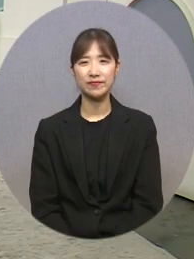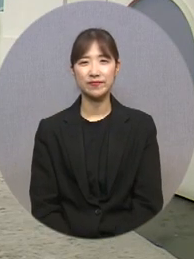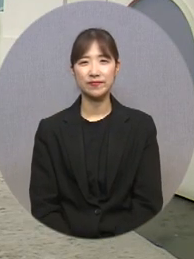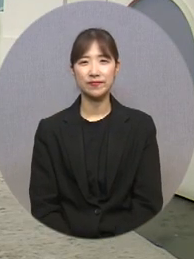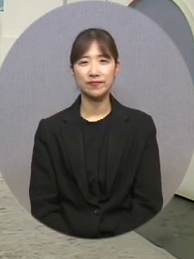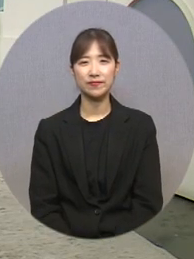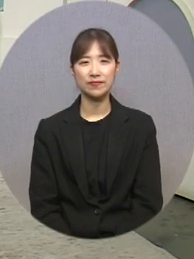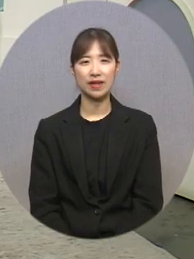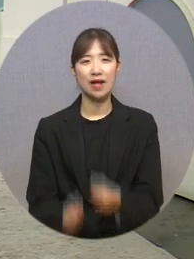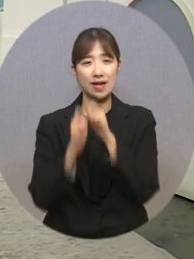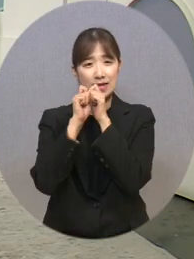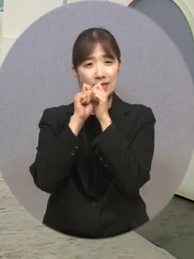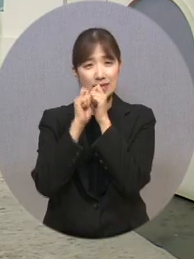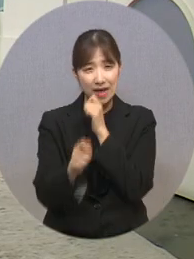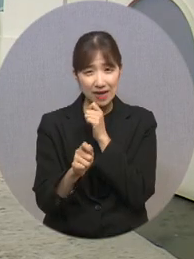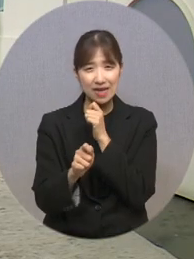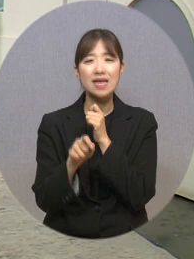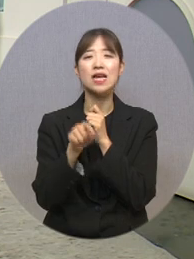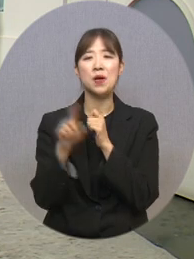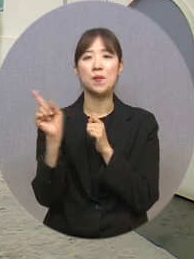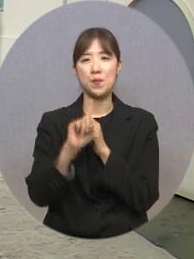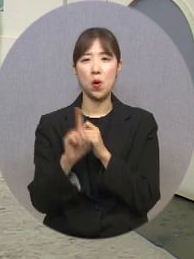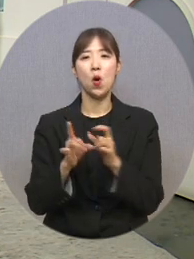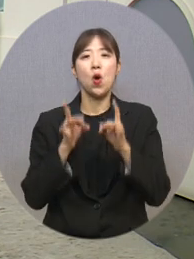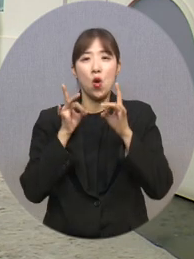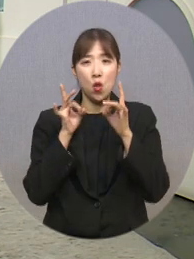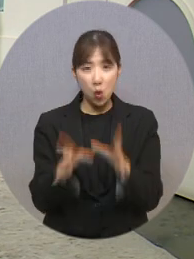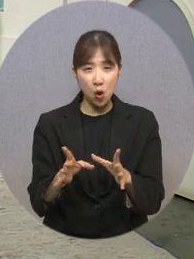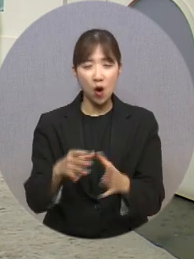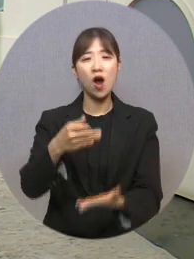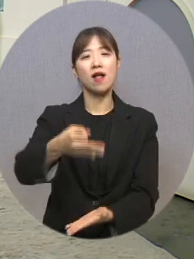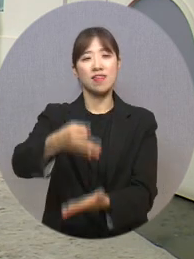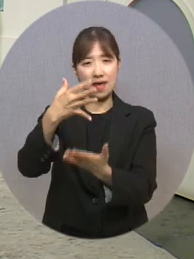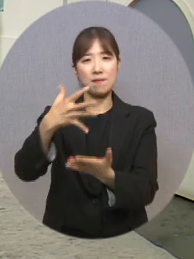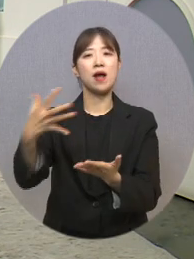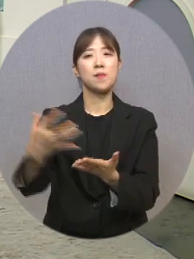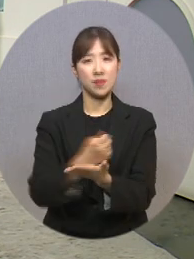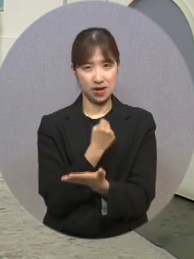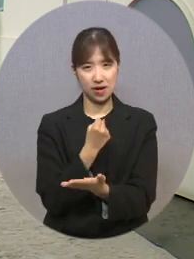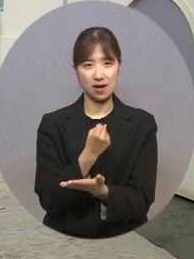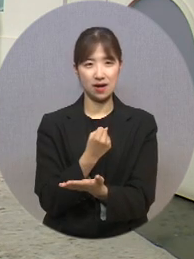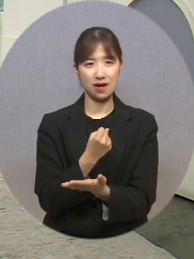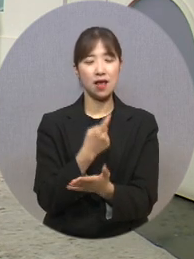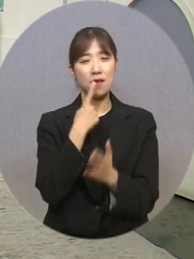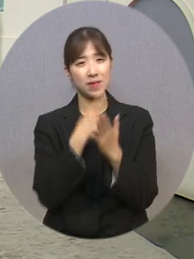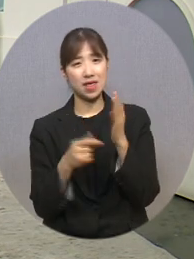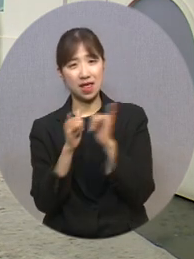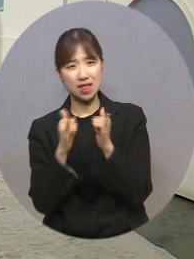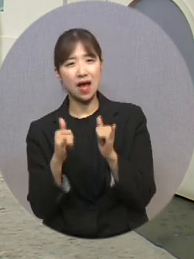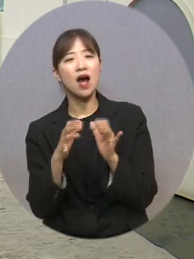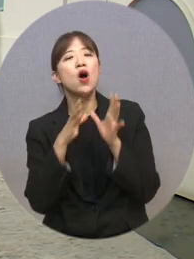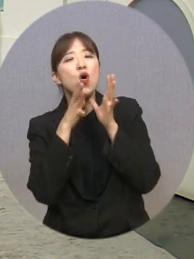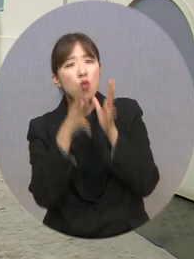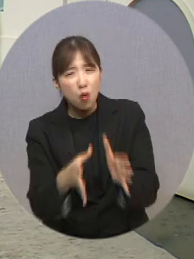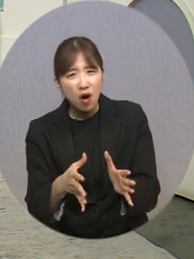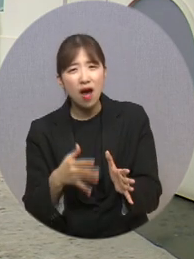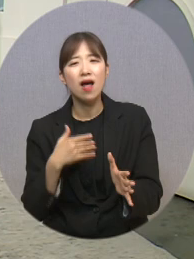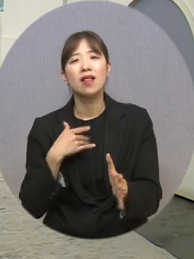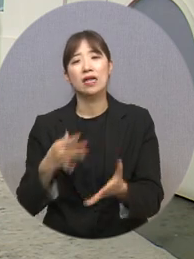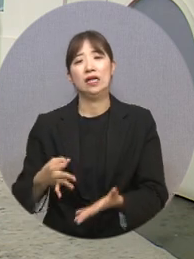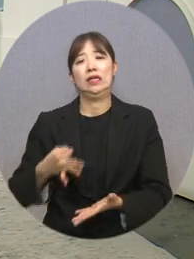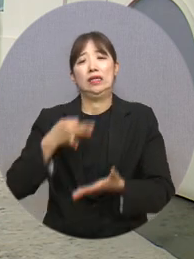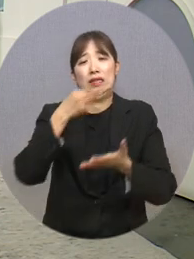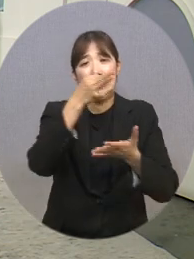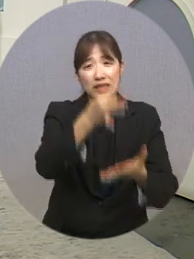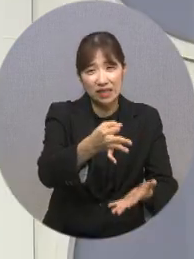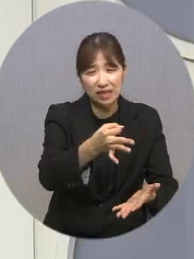이게 사기라고 하는 건 결국 속여서 재물을 취득하는 거거든요. 그러니까 피해자 입장에서 속아서 내가 처분 행위가 있으면